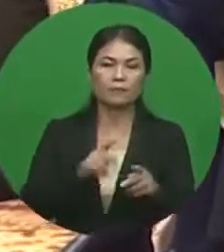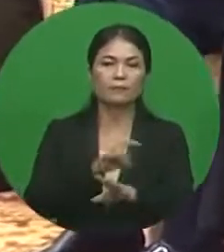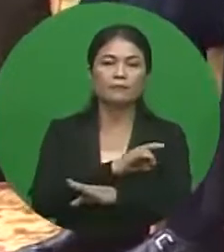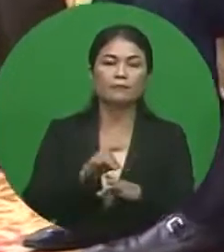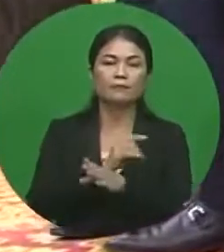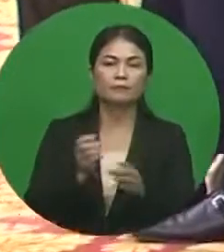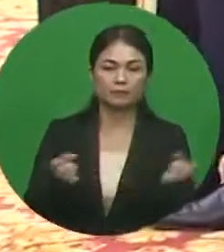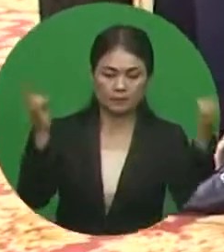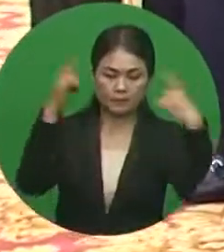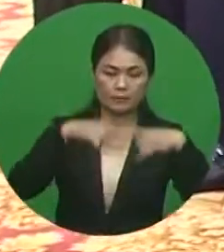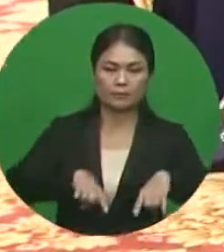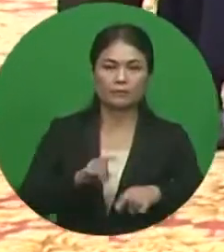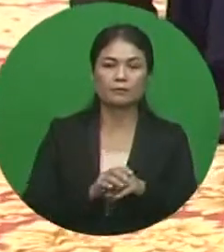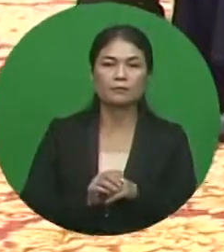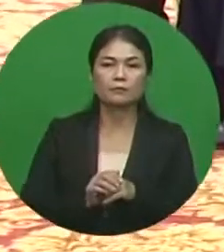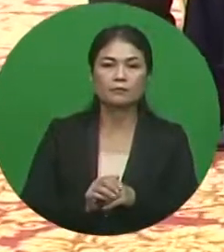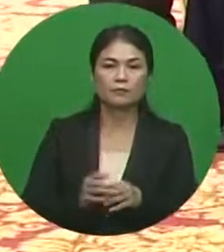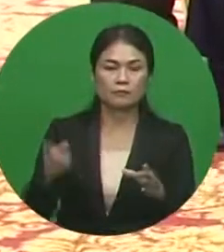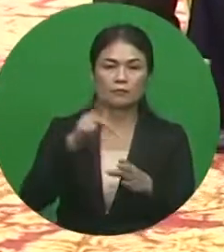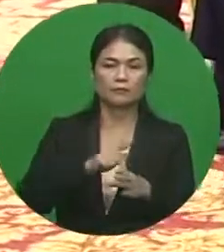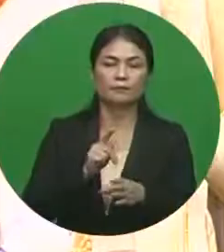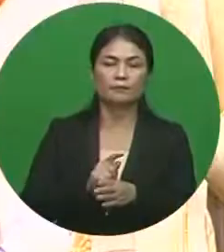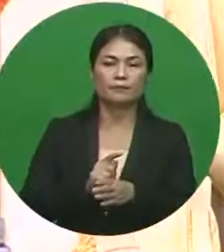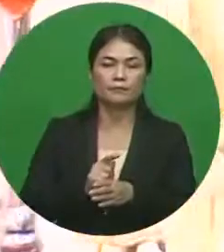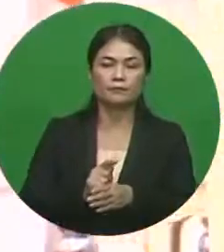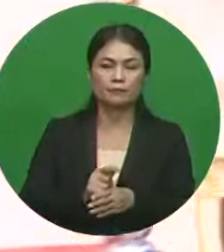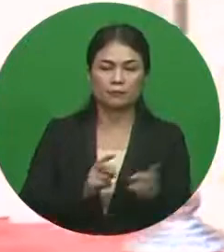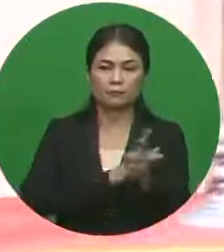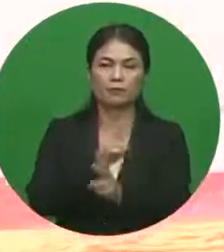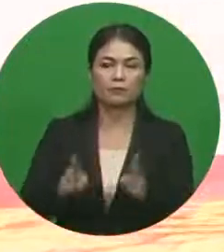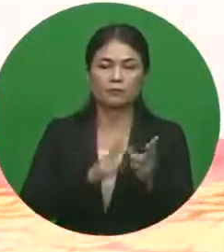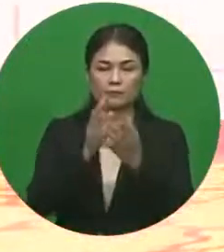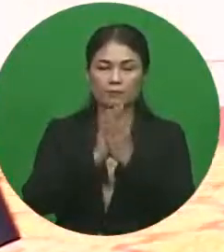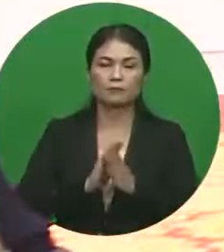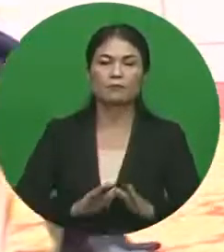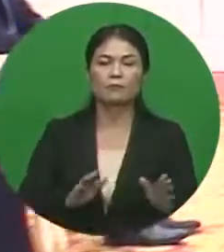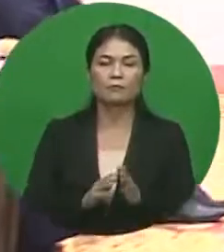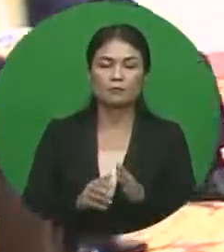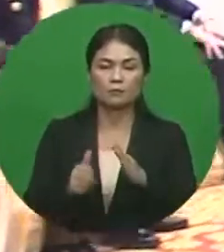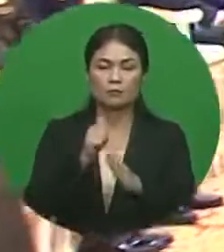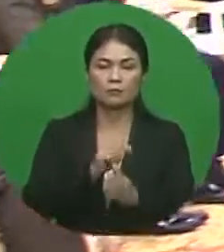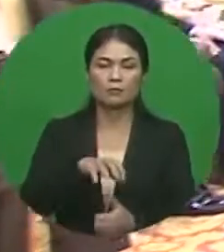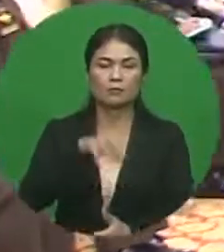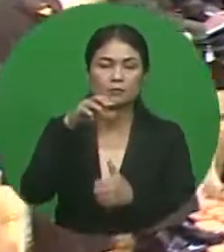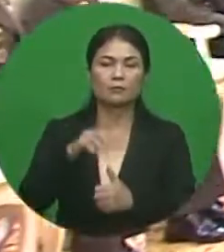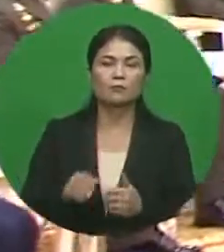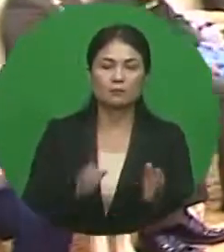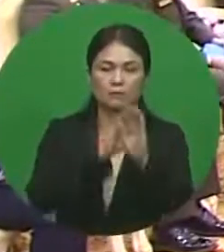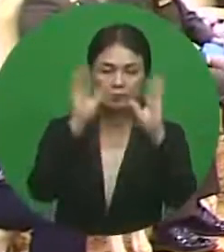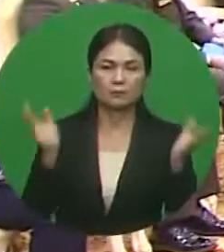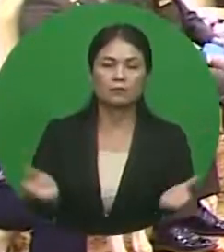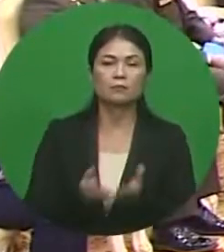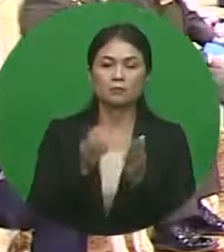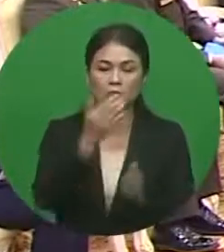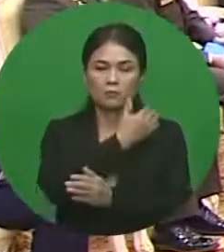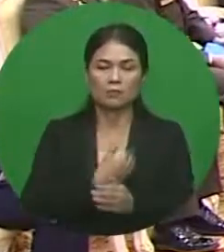មានគ្រោះមហន្តរាយនិងការចូលរួមនៅការថែរក្សាសន្តិភាពក្រោមឆ័ត្រអង្គការសហប្រជាជាតិសម្ដេ